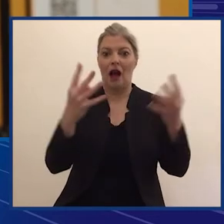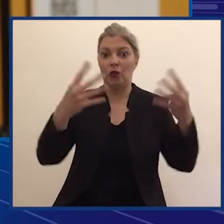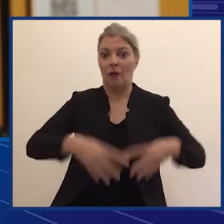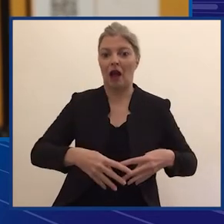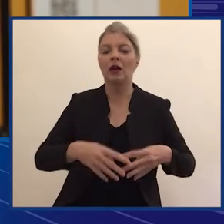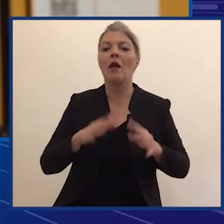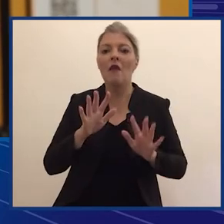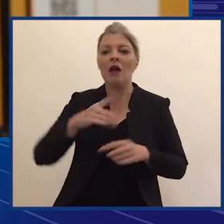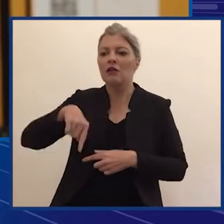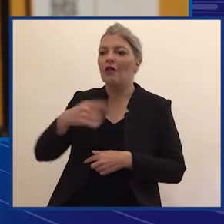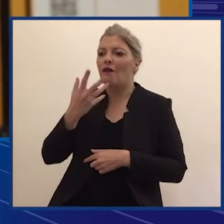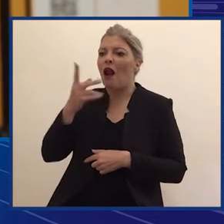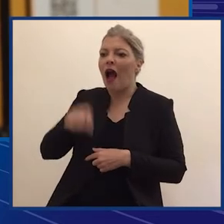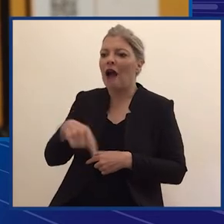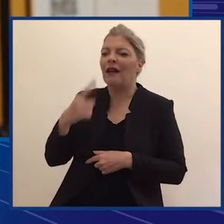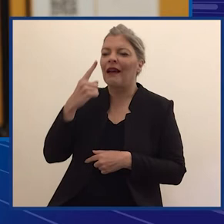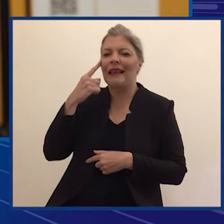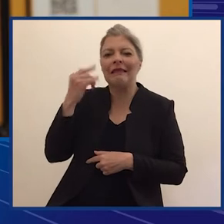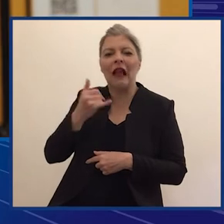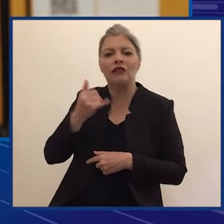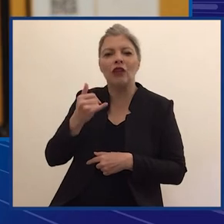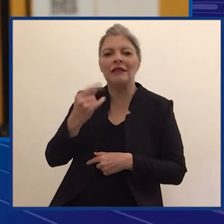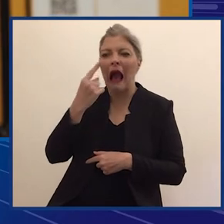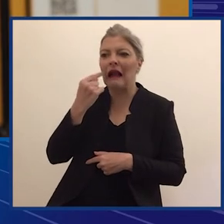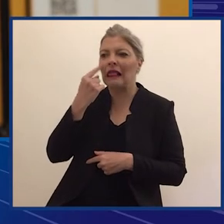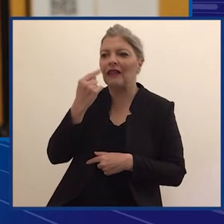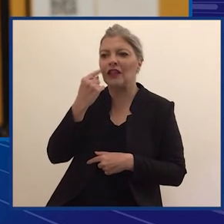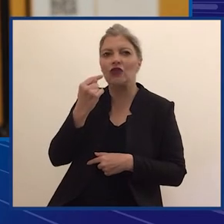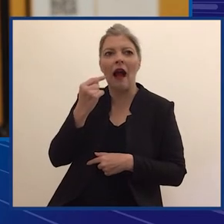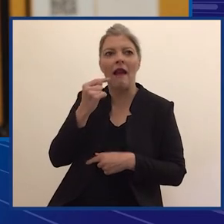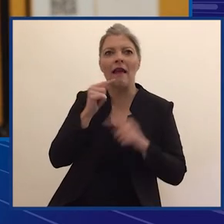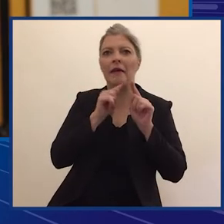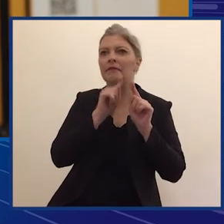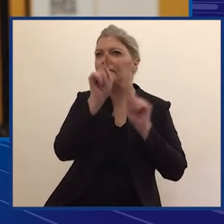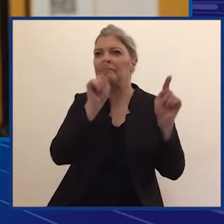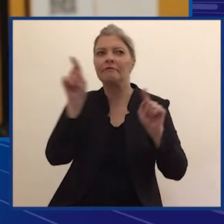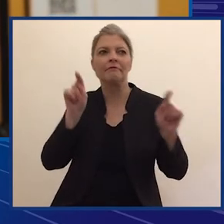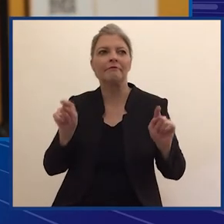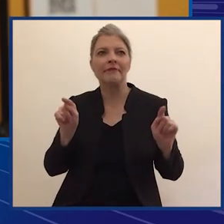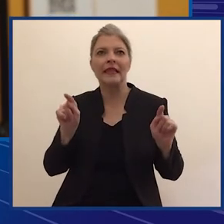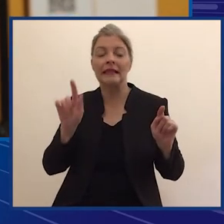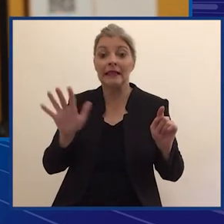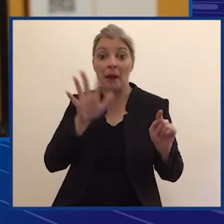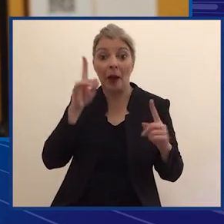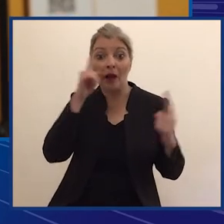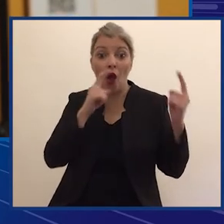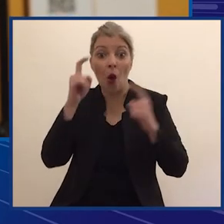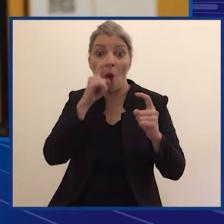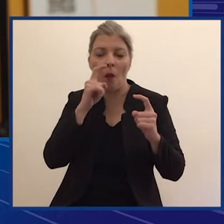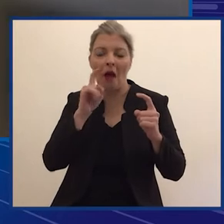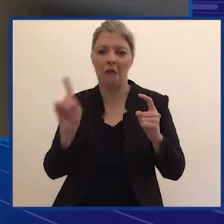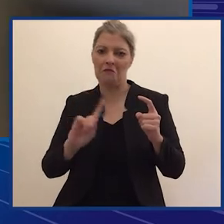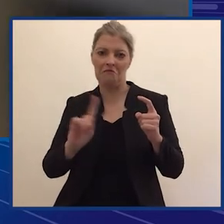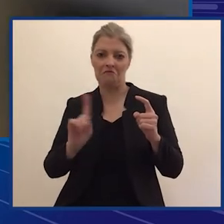a noi ci sia vera e propria intelligenza artificiale. Detta così sembra un po' preoccupante come affermazione, però